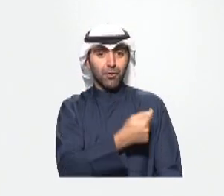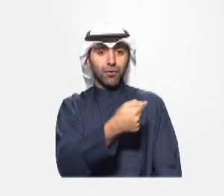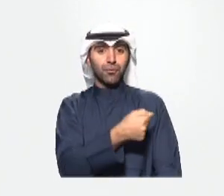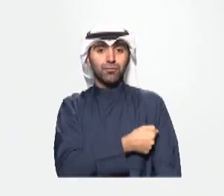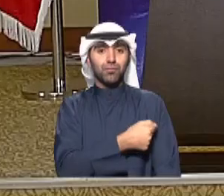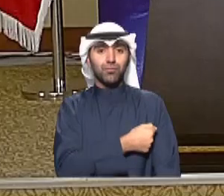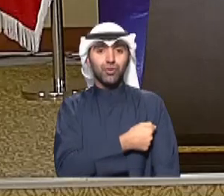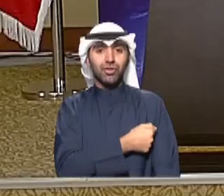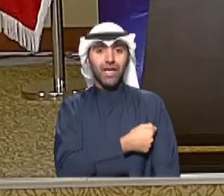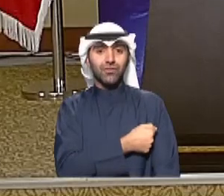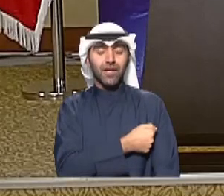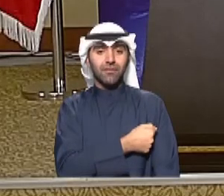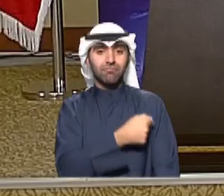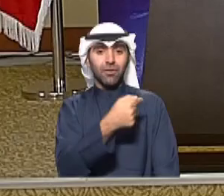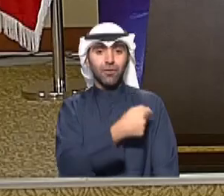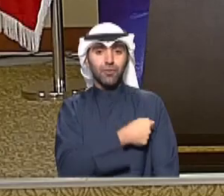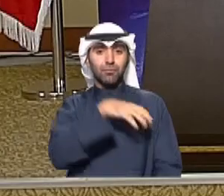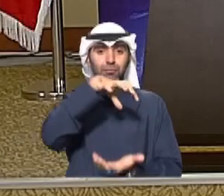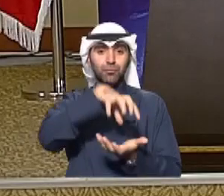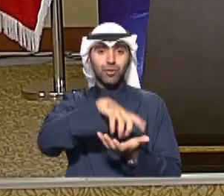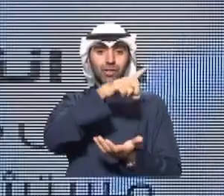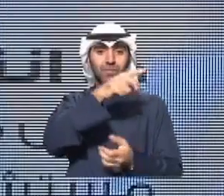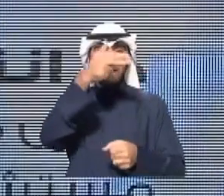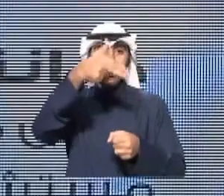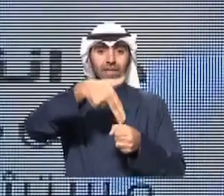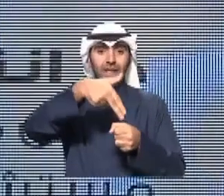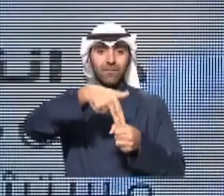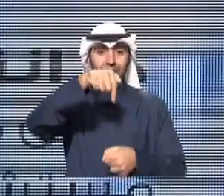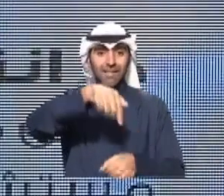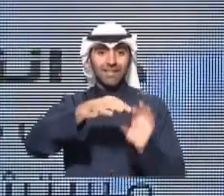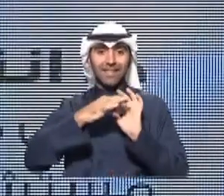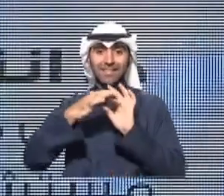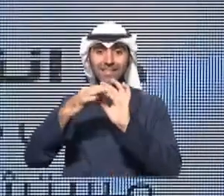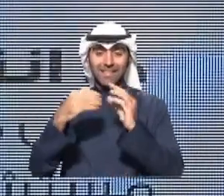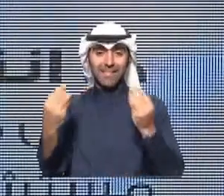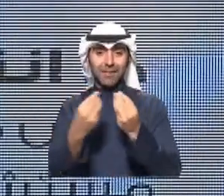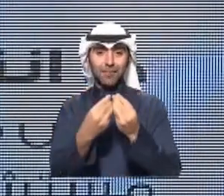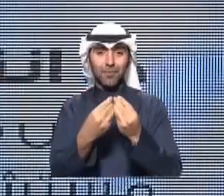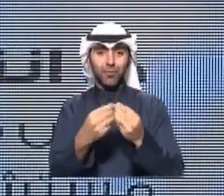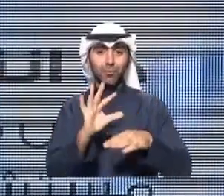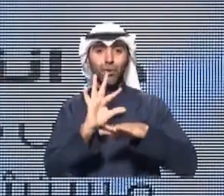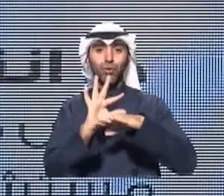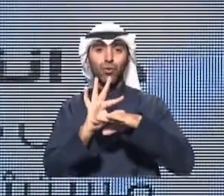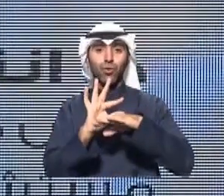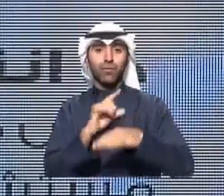هذا الموضوع أن تكون معنا الدكتورة انتصار الهندال للحديث حول هذه الحملة